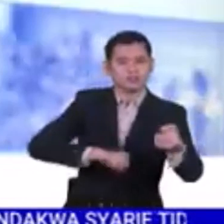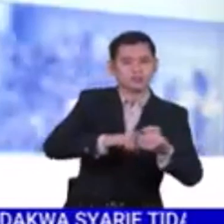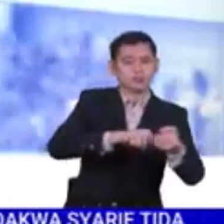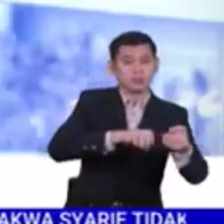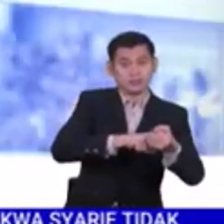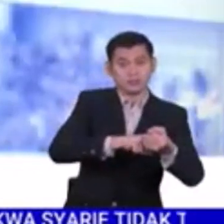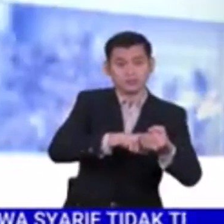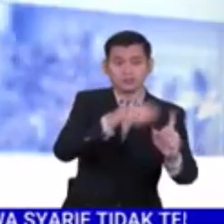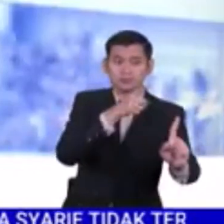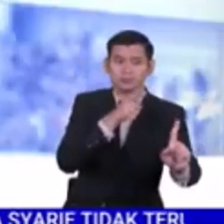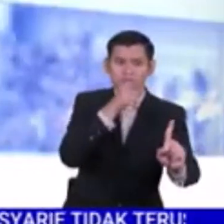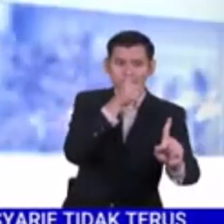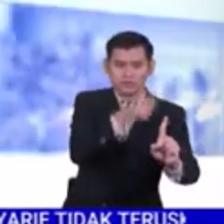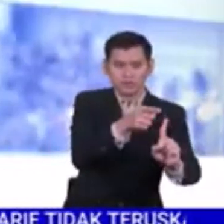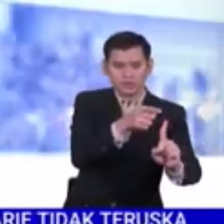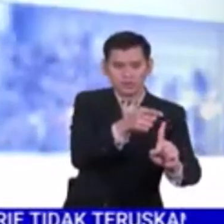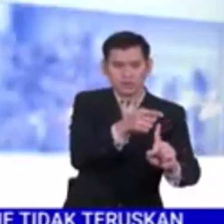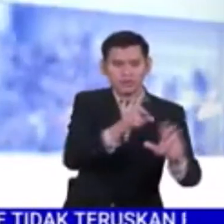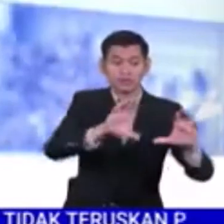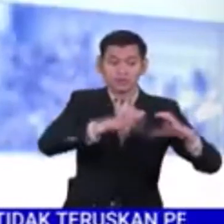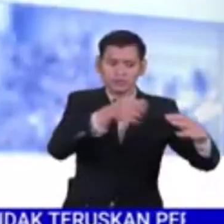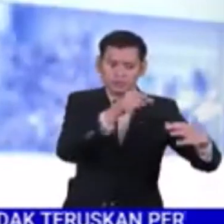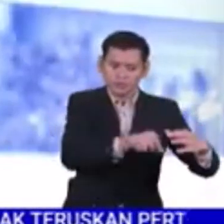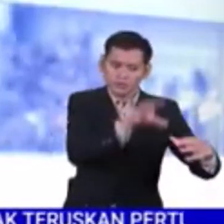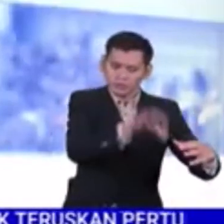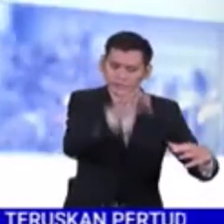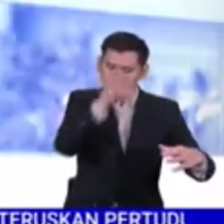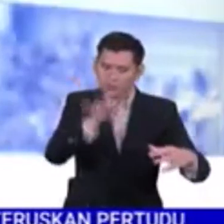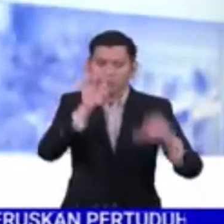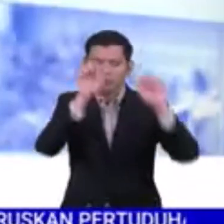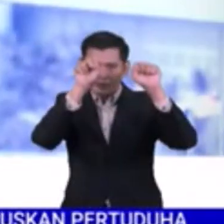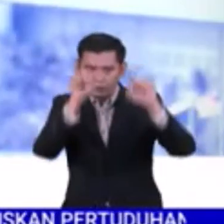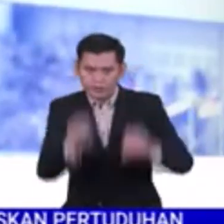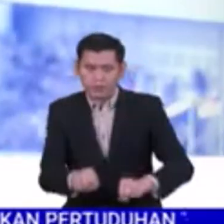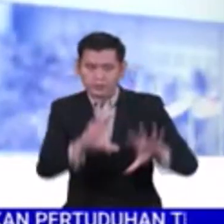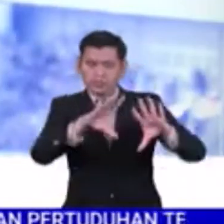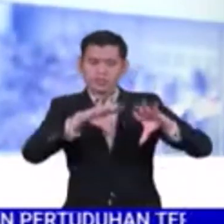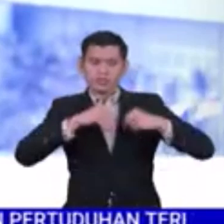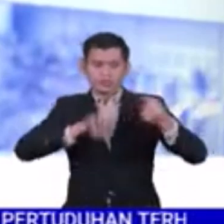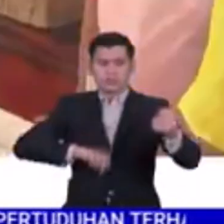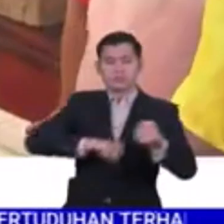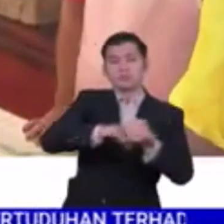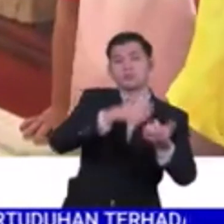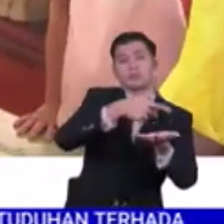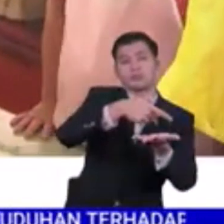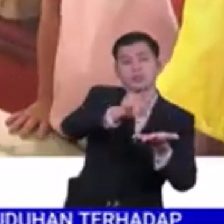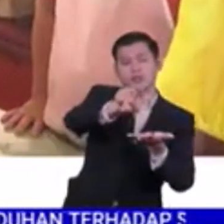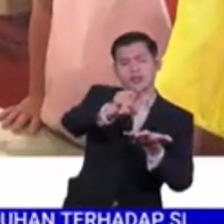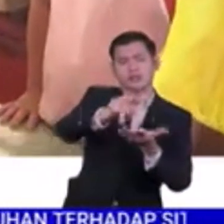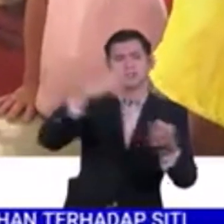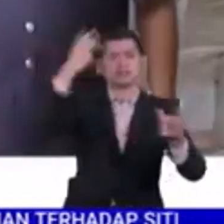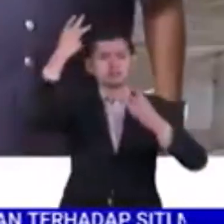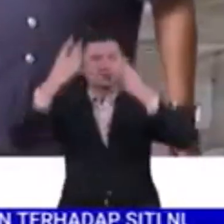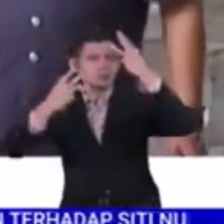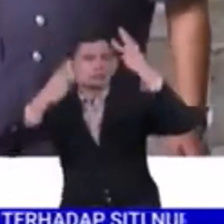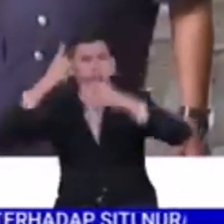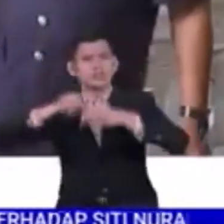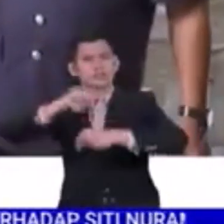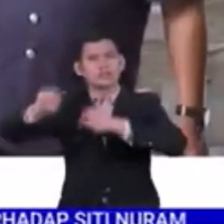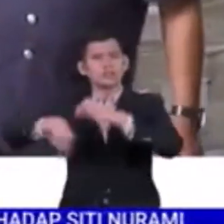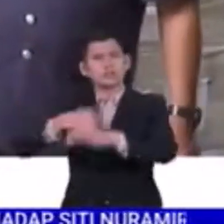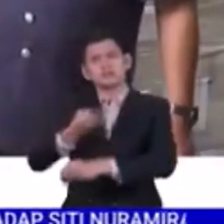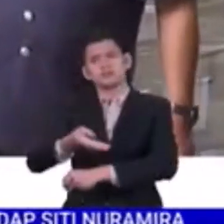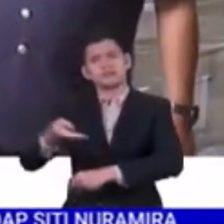mana golongan yang telah dikenal pasti sahaja layak untuk menerima subsidi. Kebimbangan mengenai